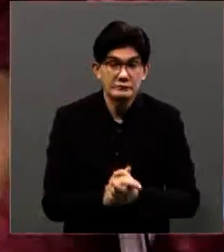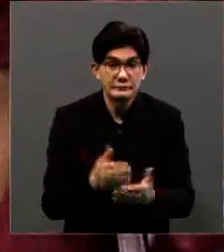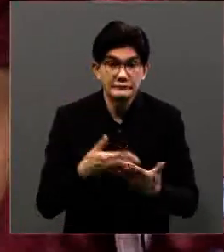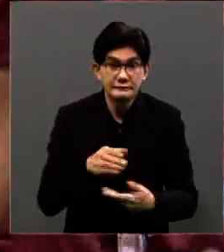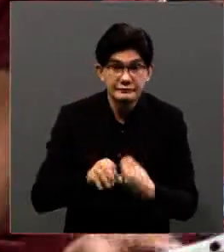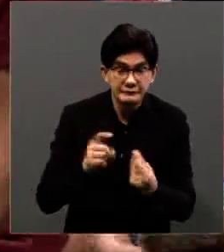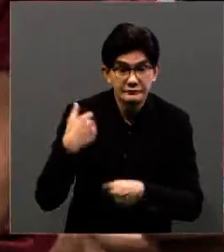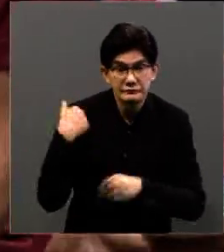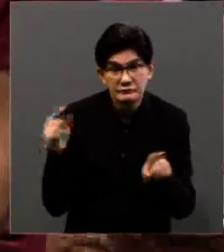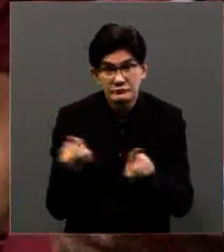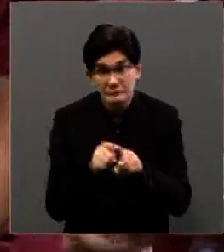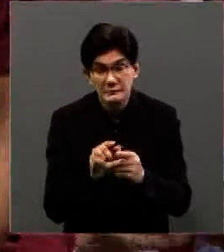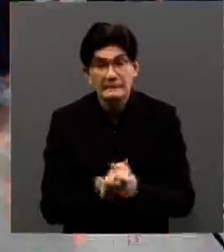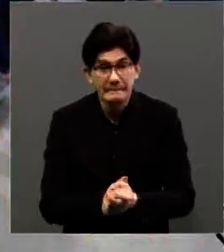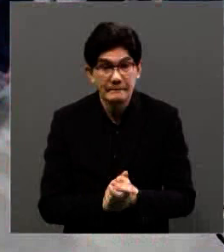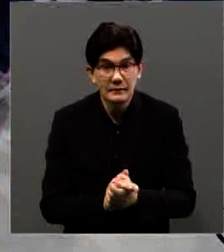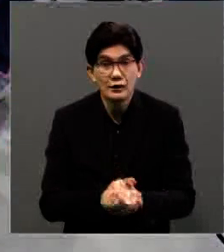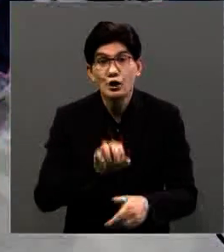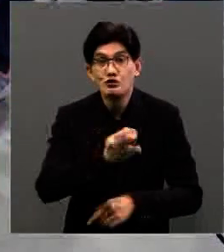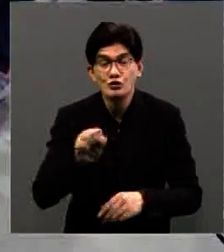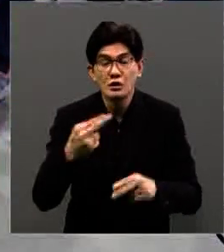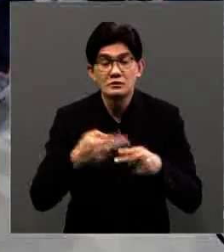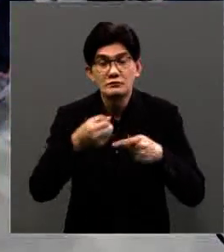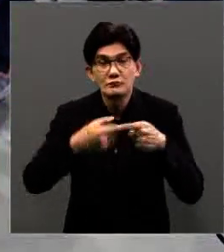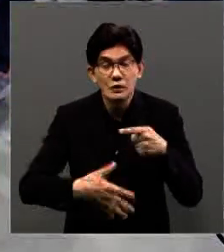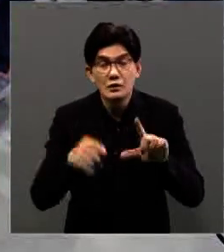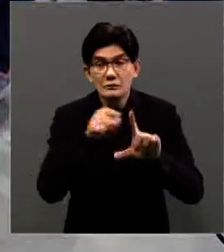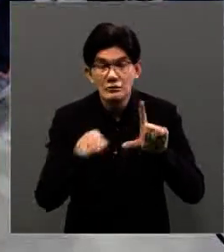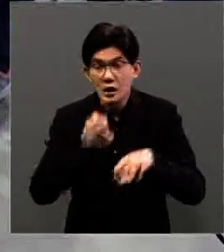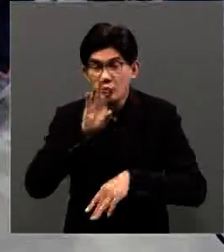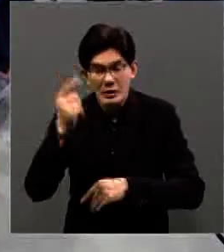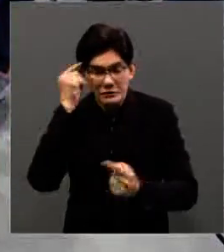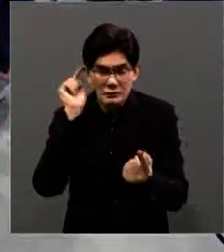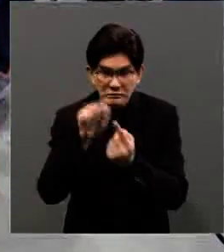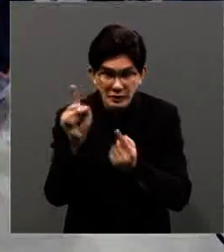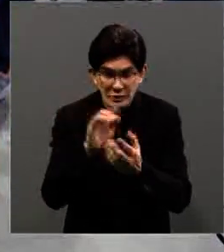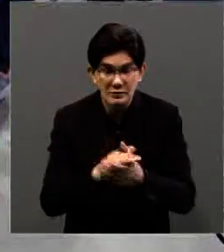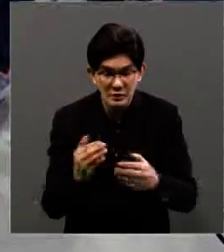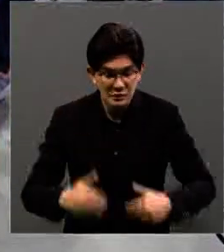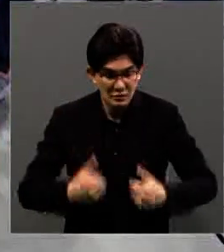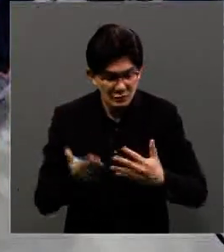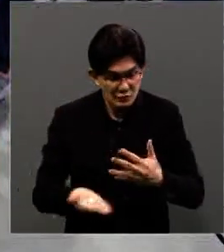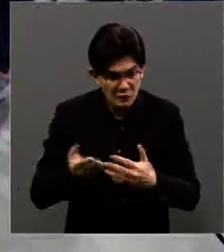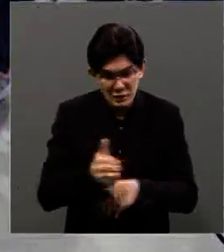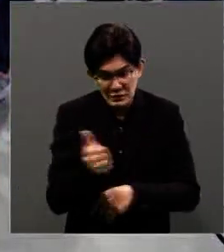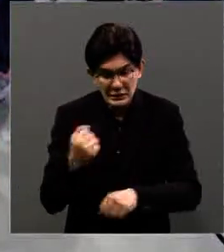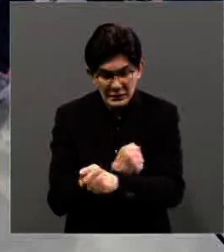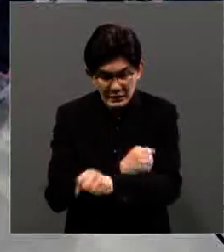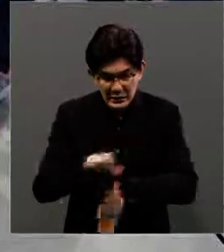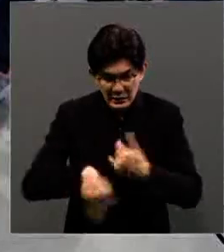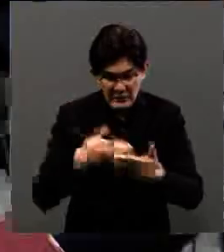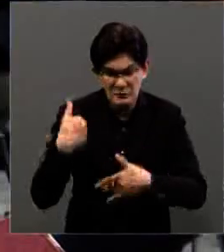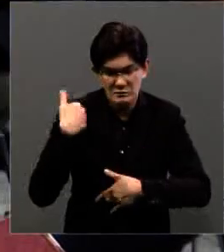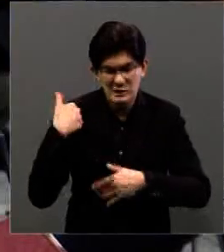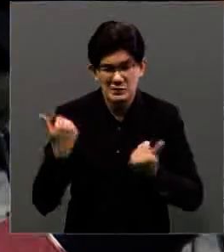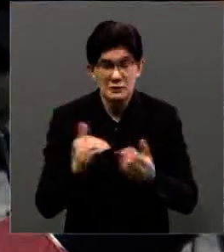จครับ ด้านคุณวันวิภาไม้สนส.ส.บัญชีรายชื่อบอกว่าพรรคก้าวไกลเองมุ่งเน้นยกระดับความเป็นอยู่ให้ดีขึ้นทุกกลุ่มแรงงานเป็นวา